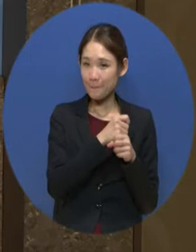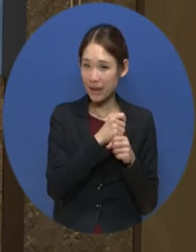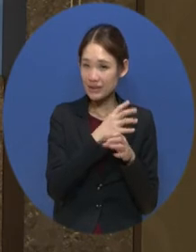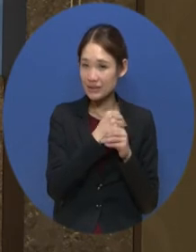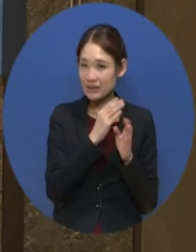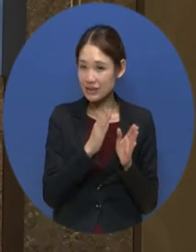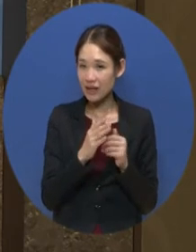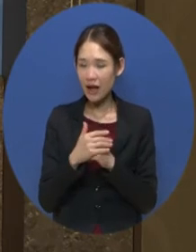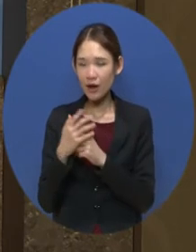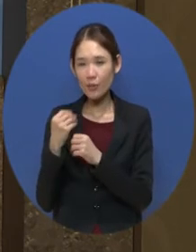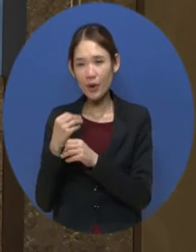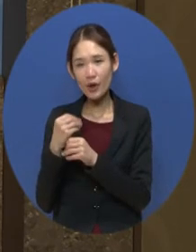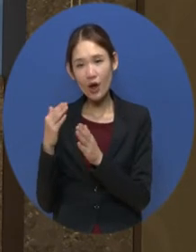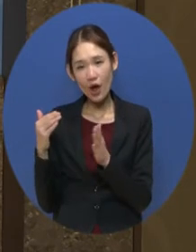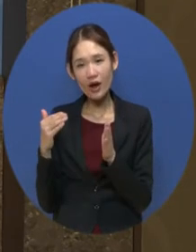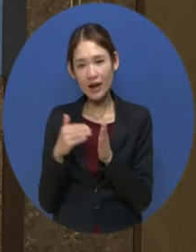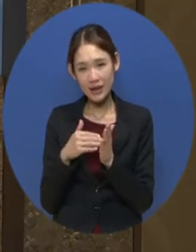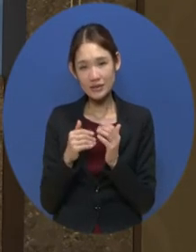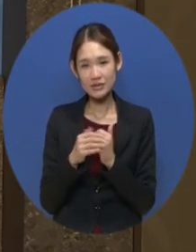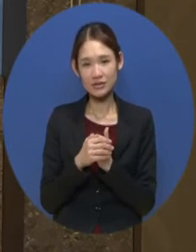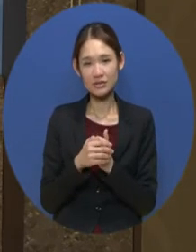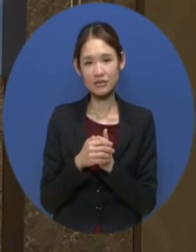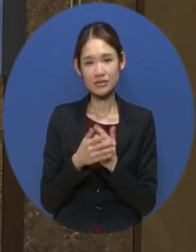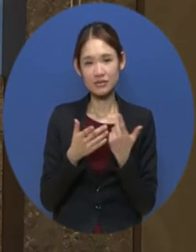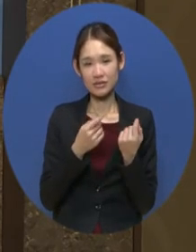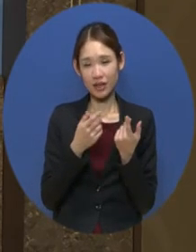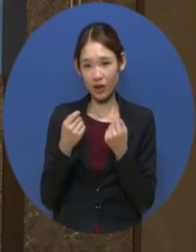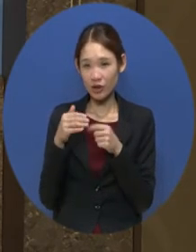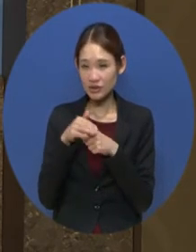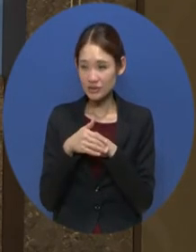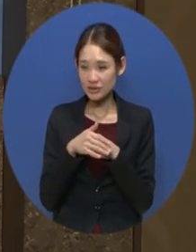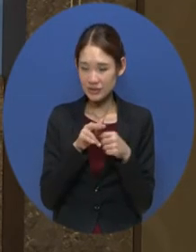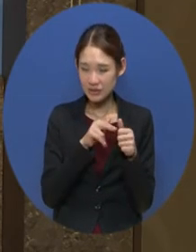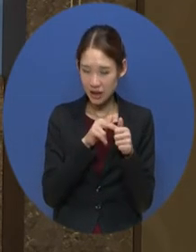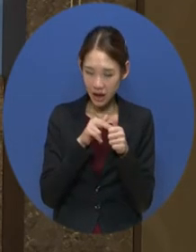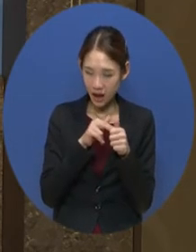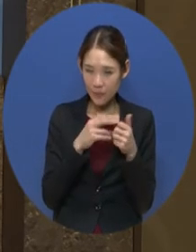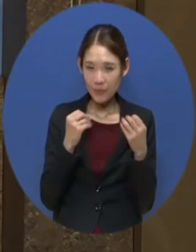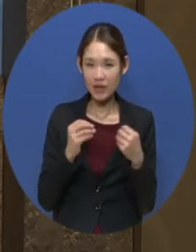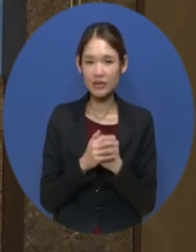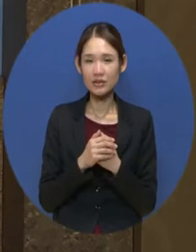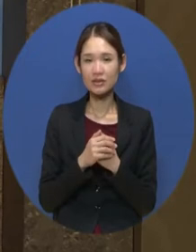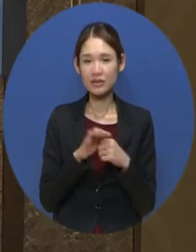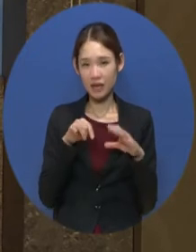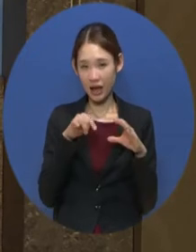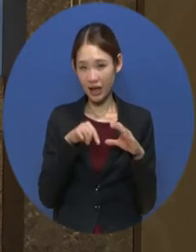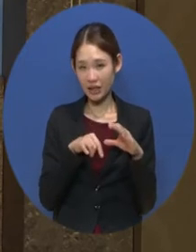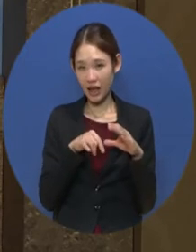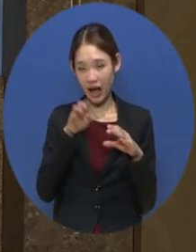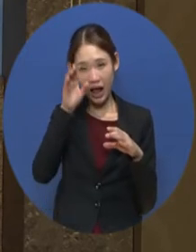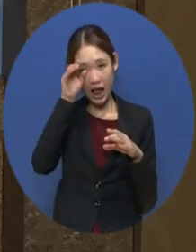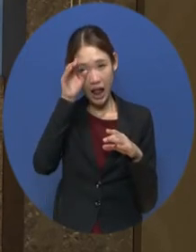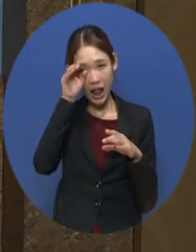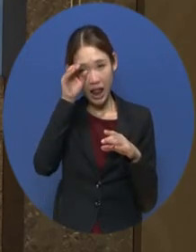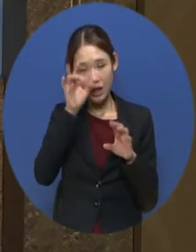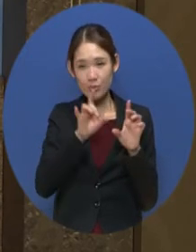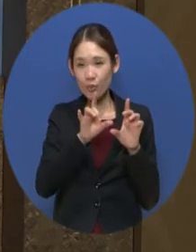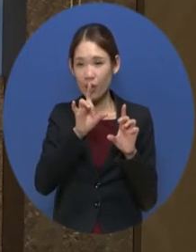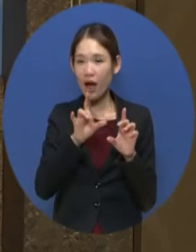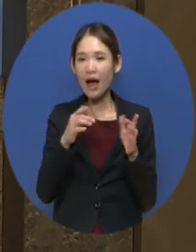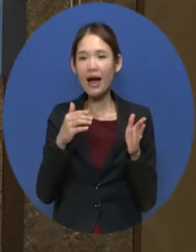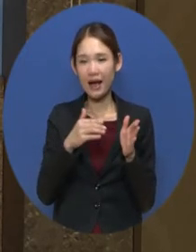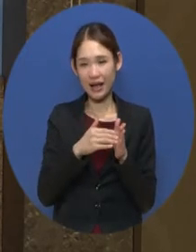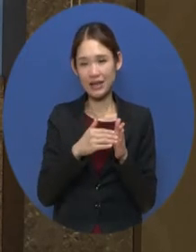제조일부터 몇 개월까지다 뭐 이런 식으로 자세한 정보가 있어요. 심지어는 네. 이 안에 들어있는 알약이 어떤